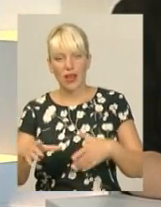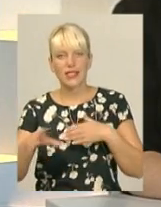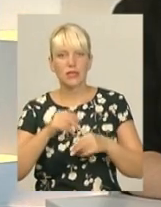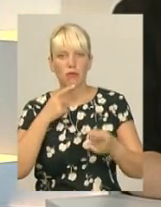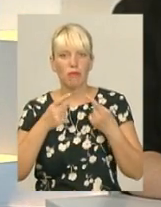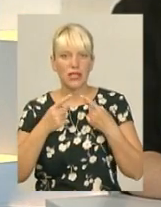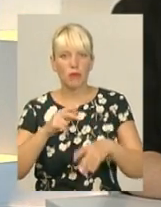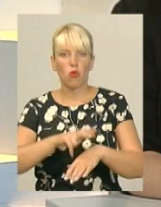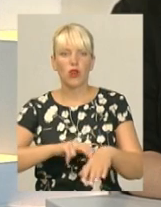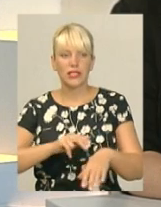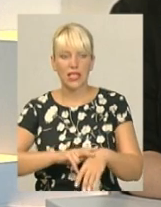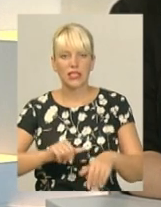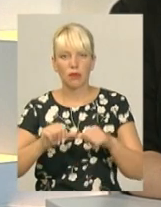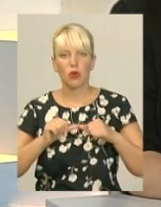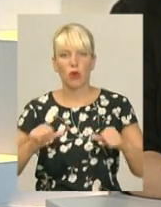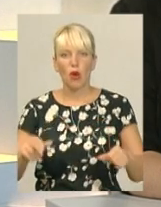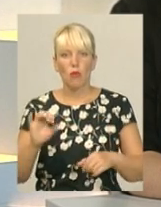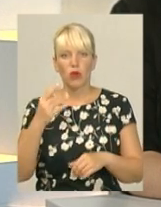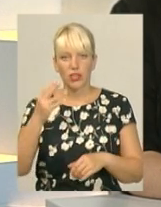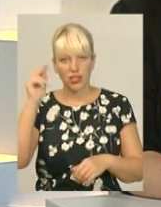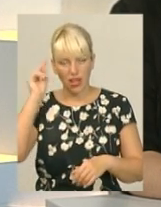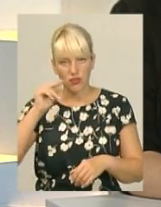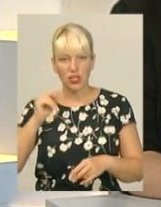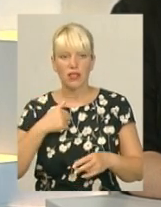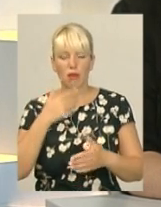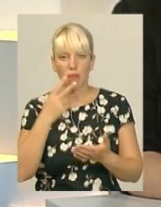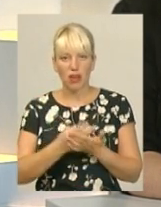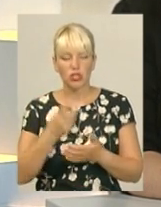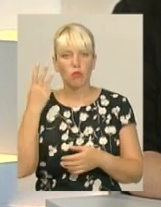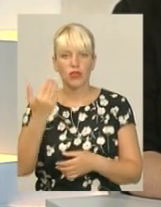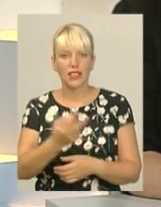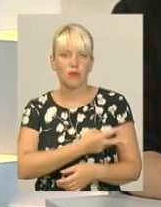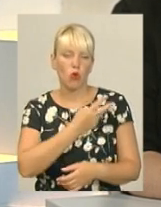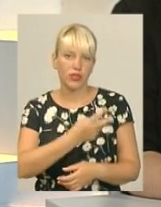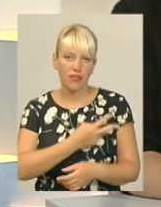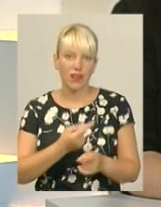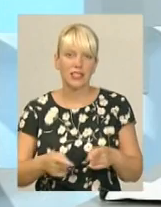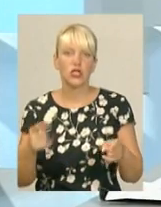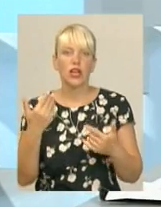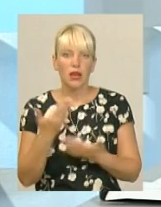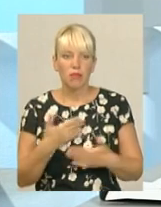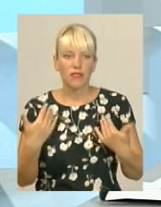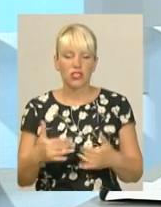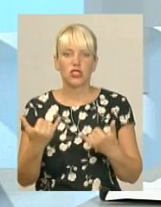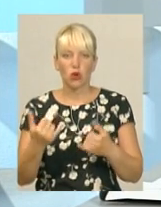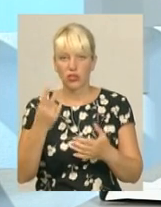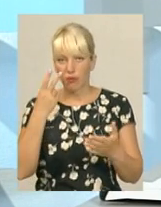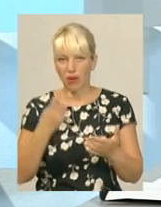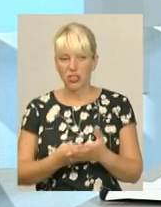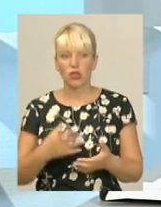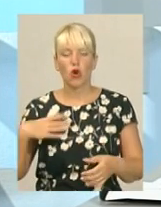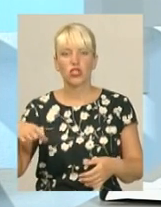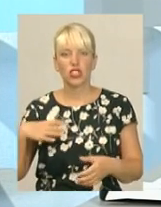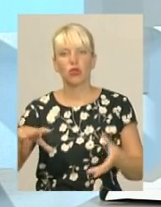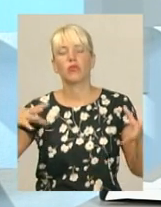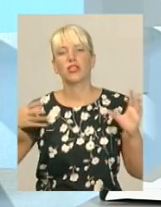поліцейськими комісіями, поїхали на навчання, ми бачимо їхню мотивацію. Ми сьогодні вже так очікуємо результатів